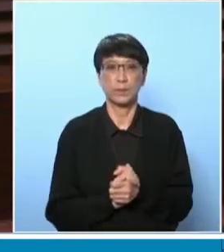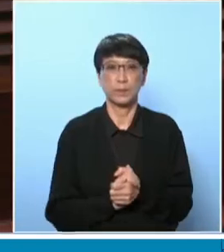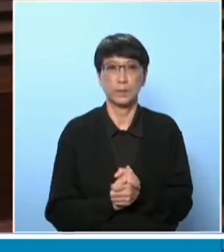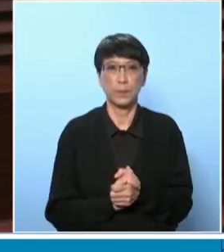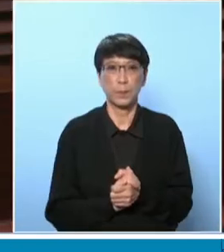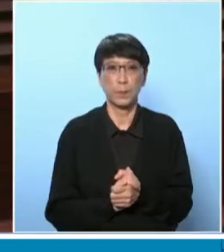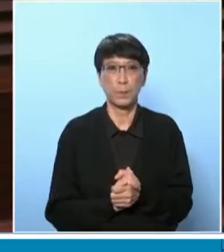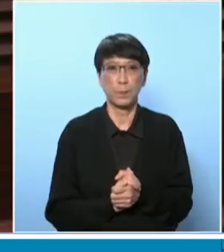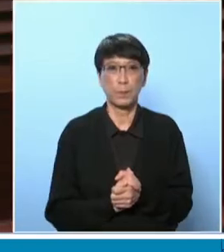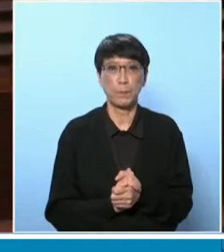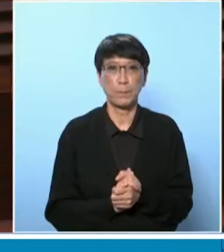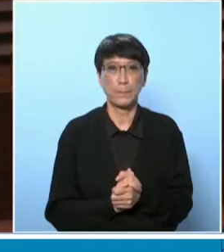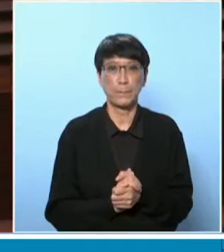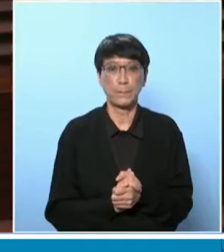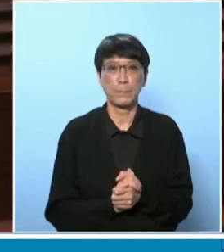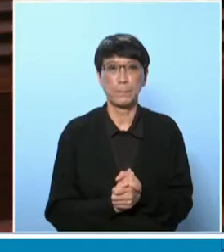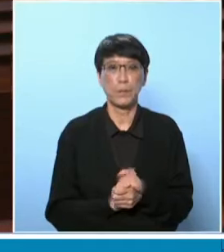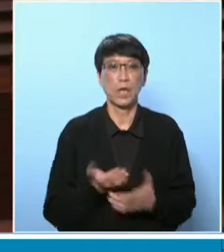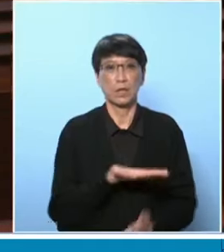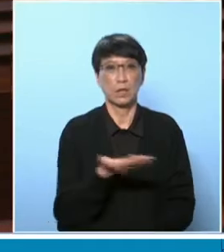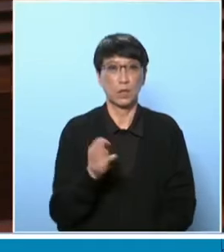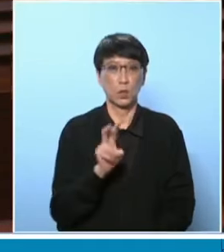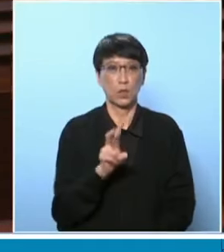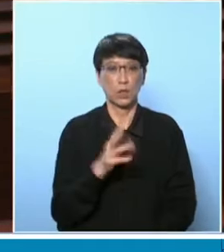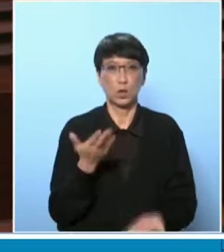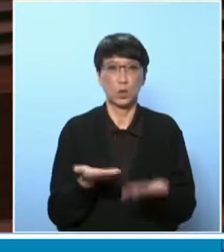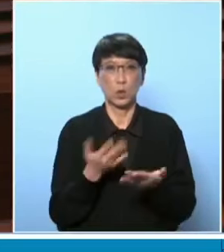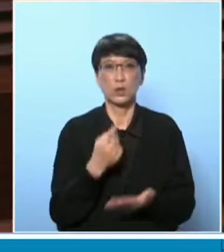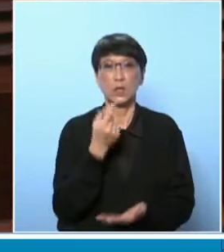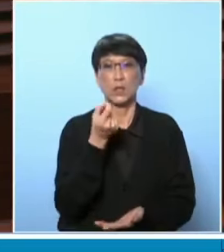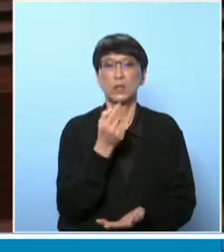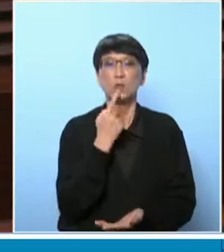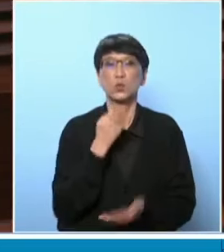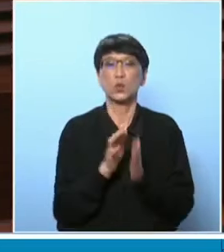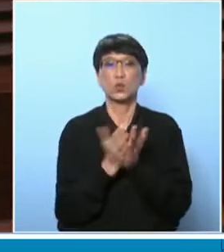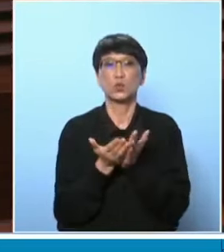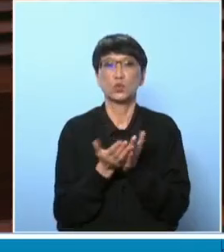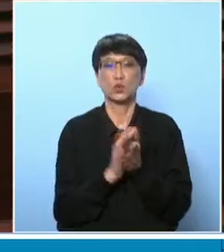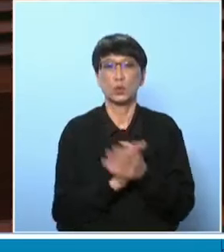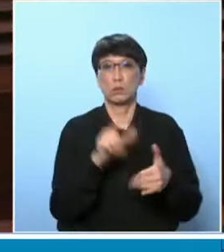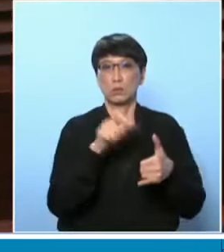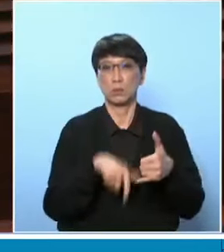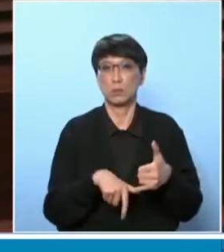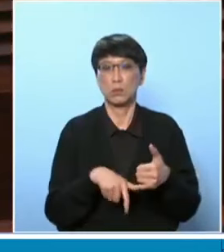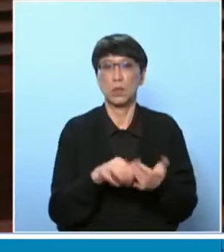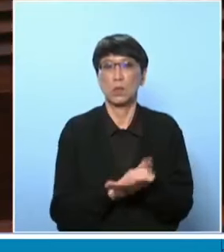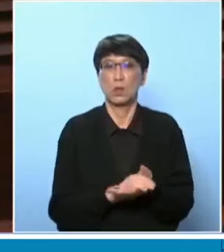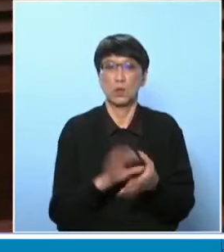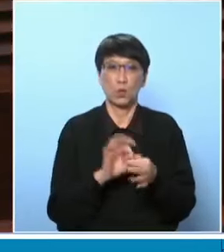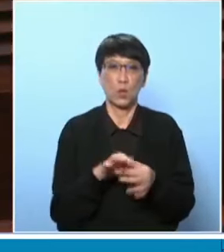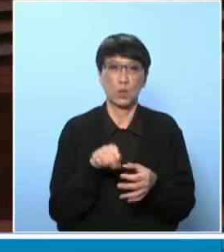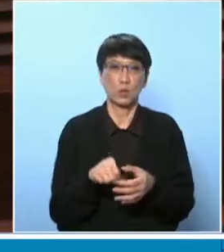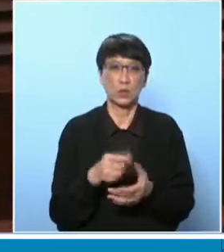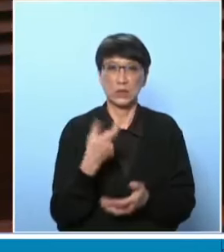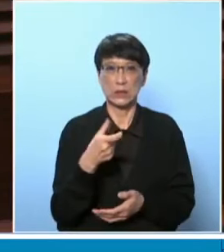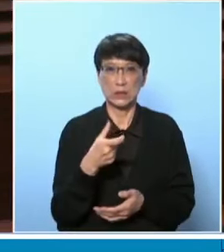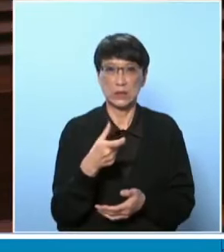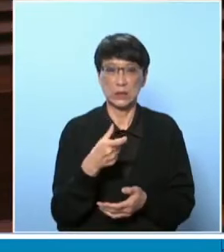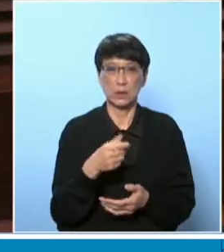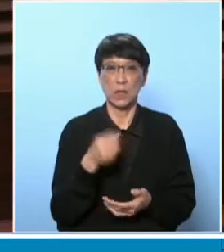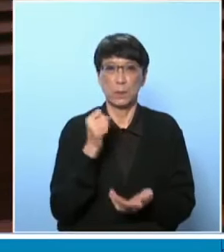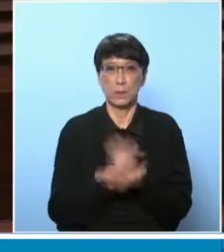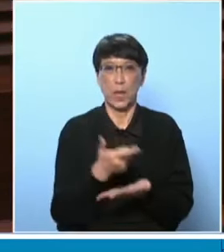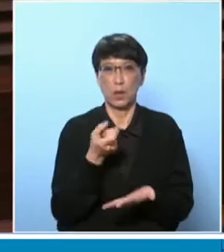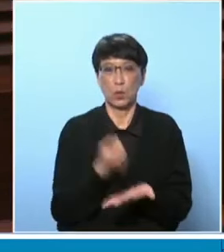所以咧，即係嗱，當然大家會見到可能喺小紅書嘅訪問裏面，個人有啲唔同嘅人對即係價錢個睇法